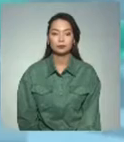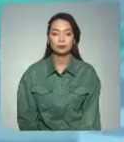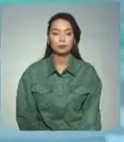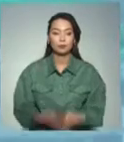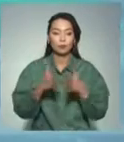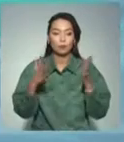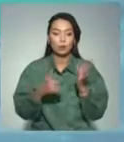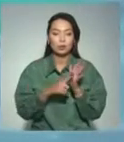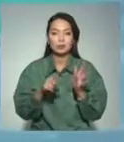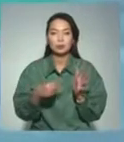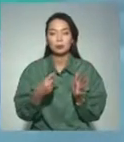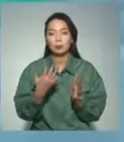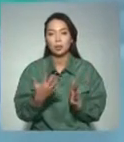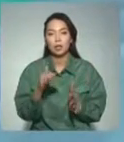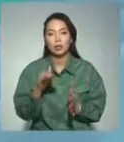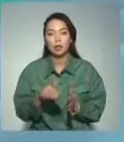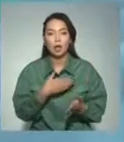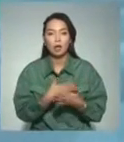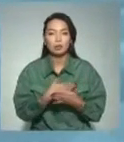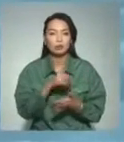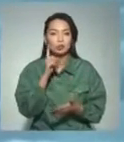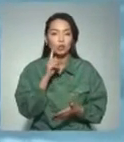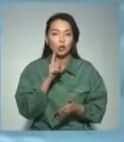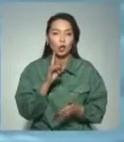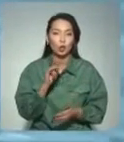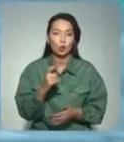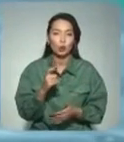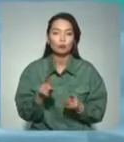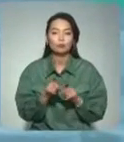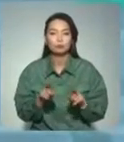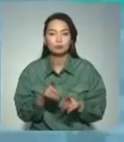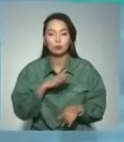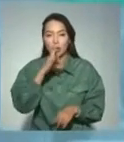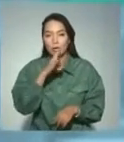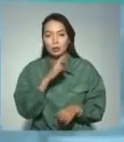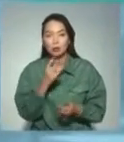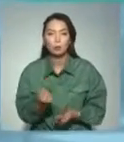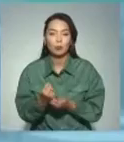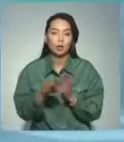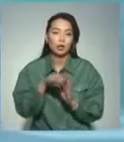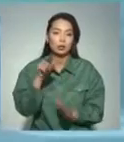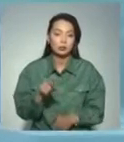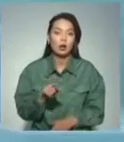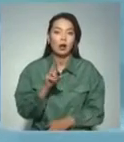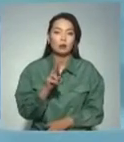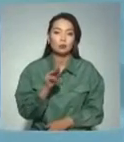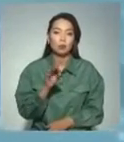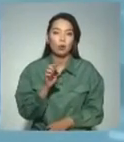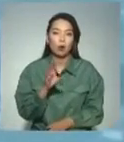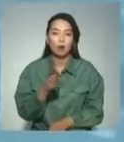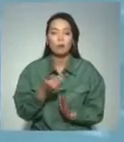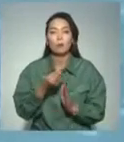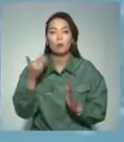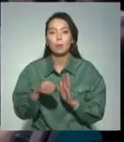более семи с половиной тысяч активистов жастаруха агитировали казахстанцев поддержать кандидатуру касымжу марта Тукаева на прошедших